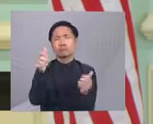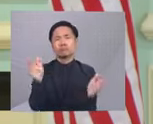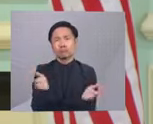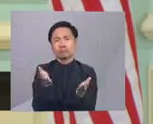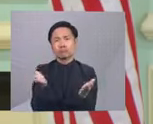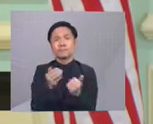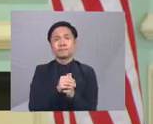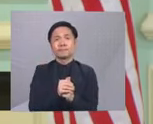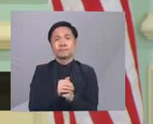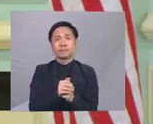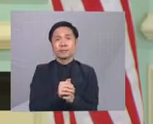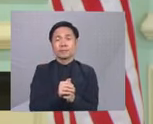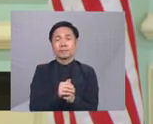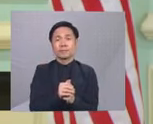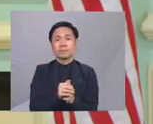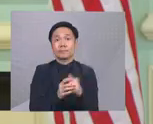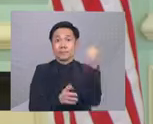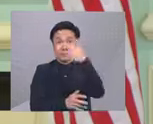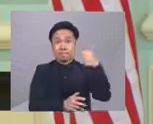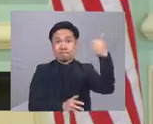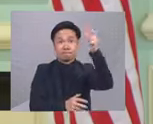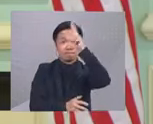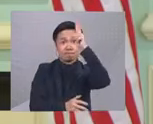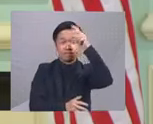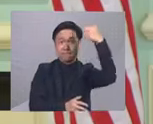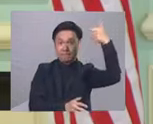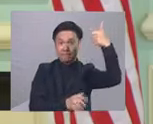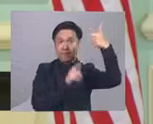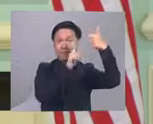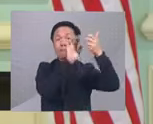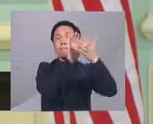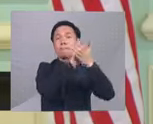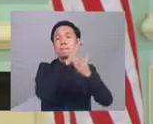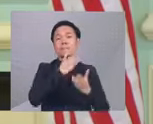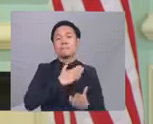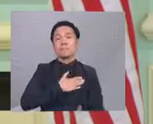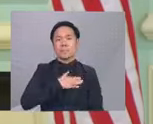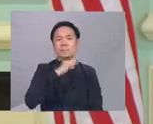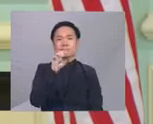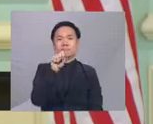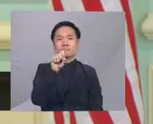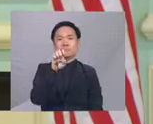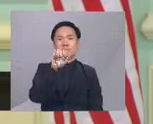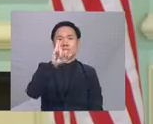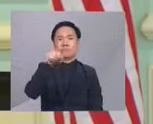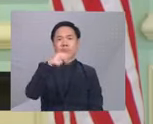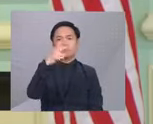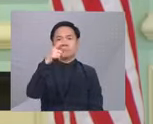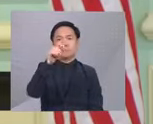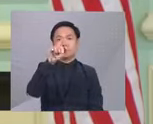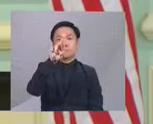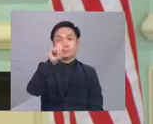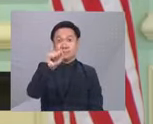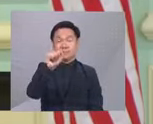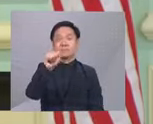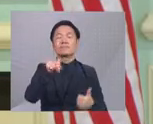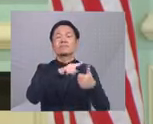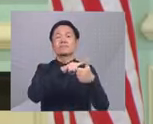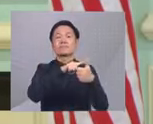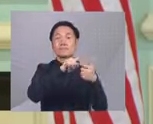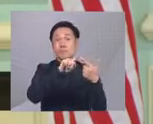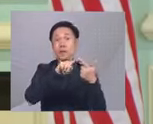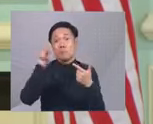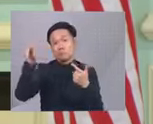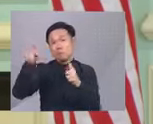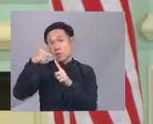Di peringkat pusat kita ada apps My Sejahtera. Ya, dan di Selangor mungkin ada apps dia, di negeri Pulau